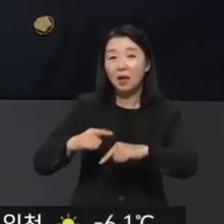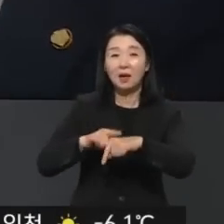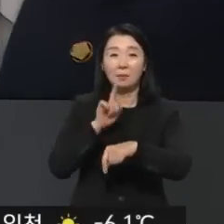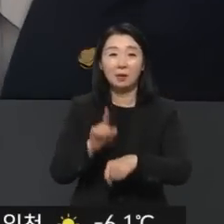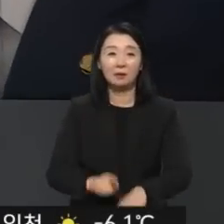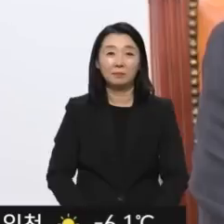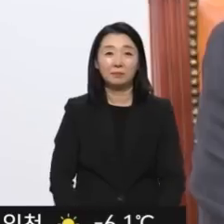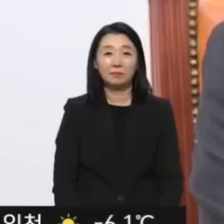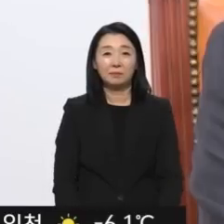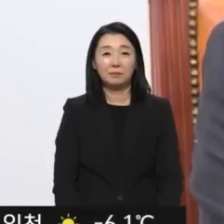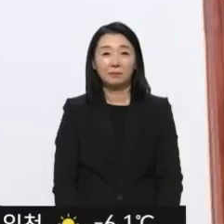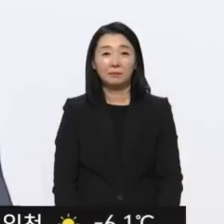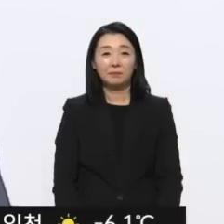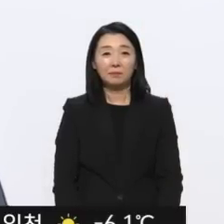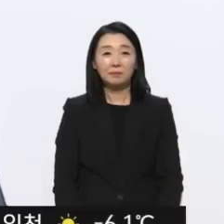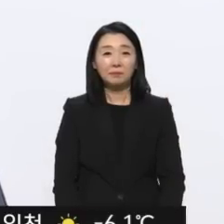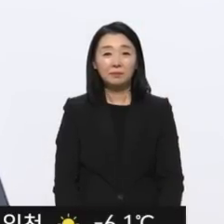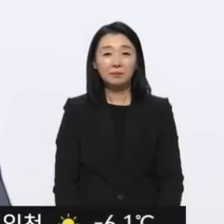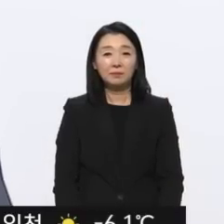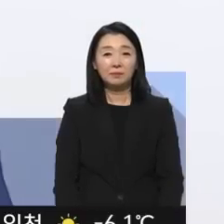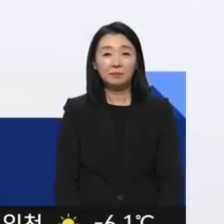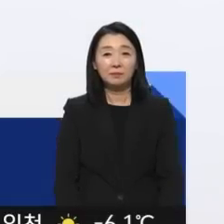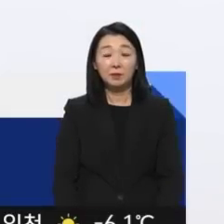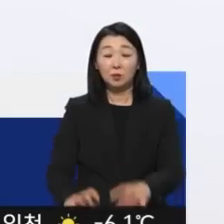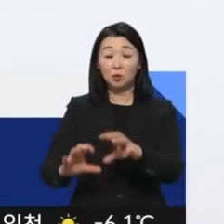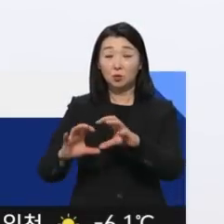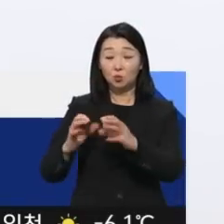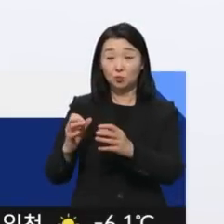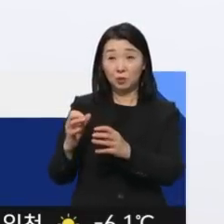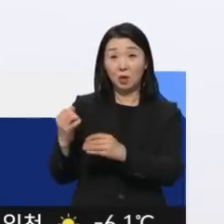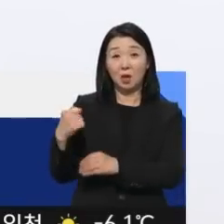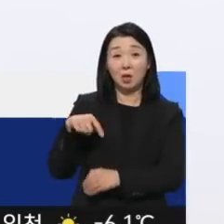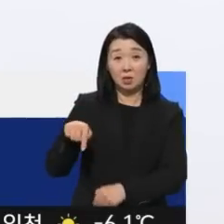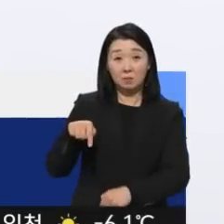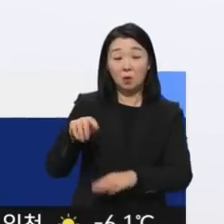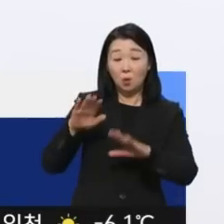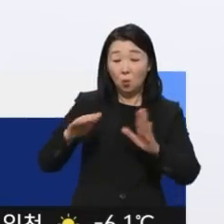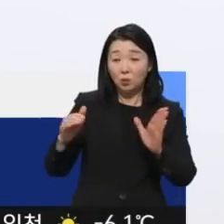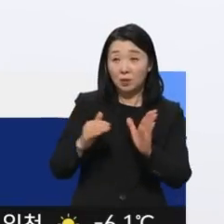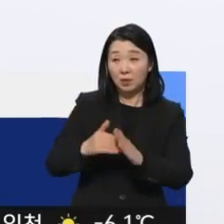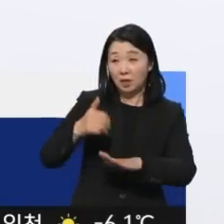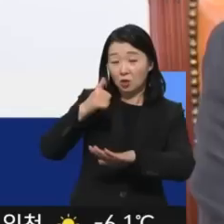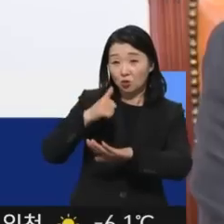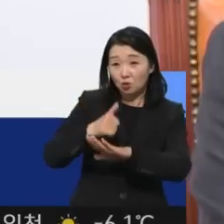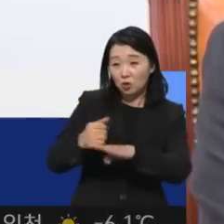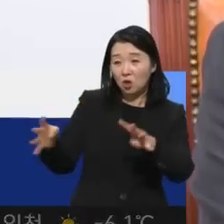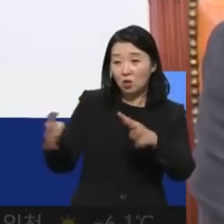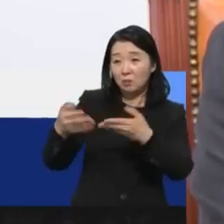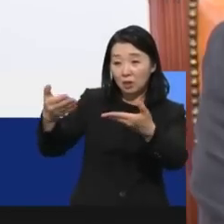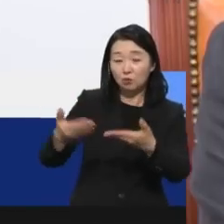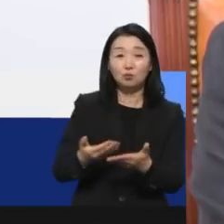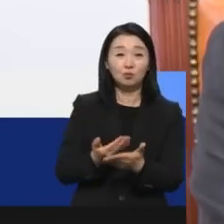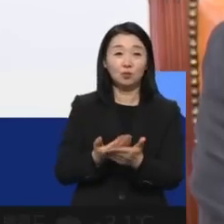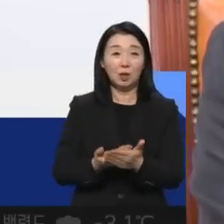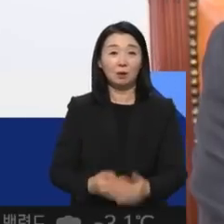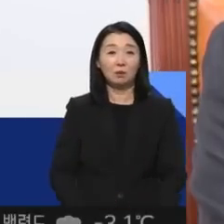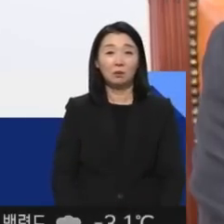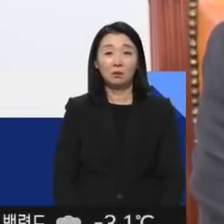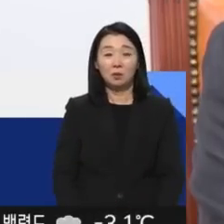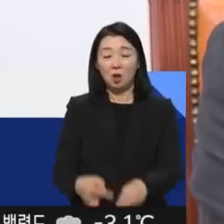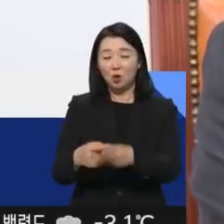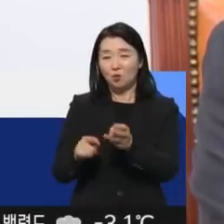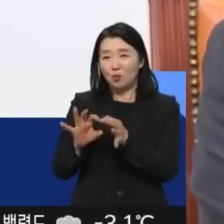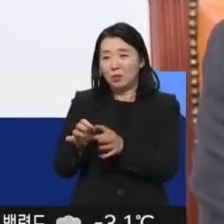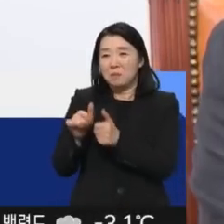겁니다. 정부 여당은 오늘까지 최종 협상안을 제시하기 바랍니다. 끝내 윤심을